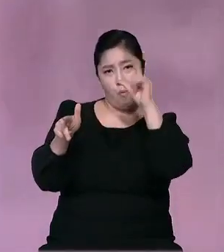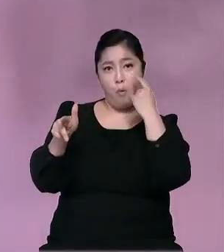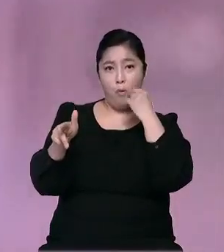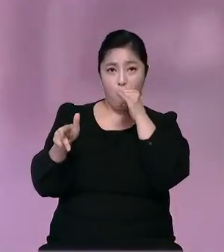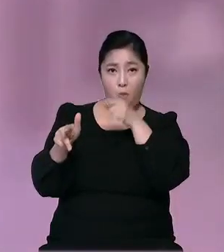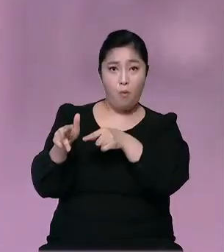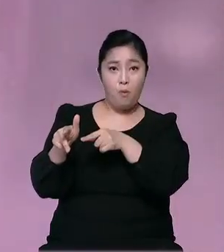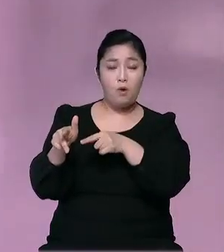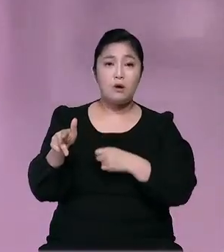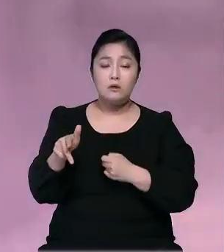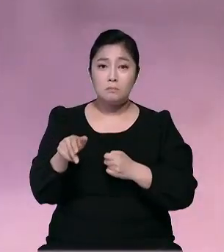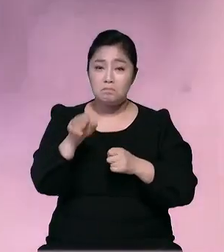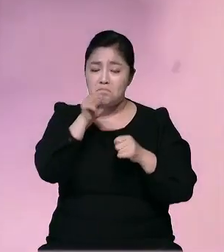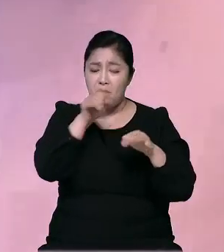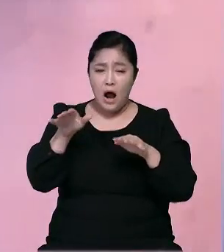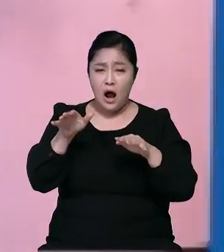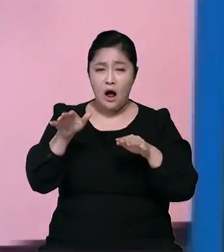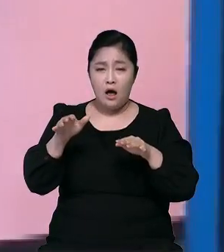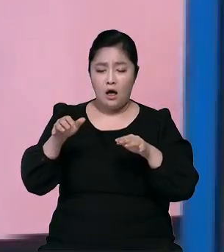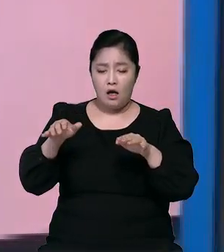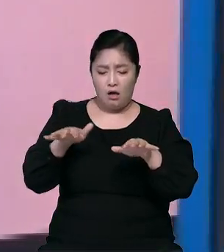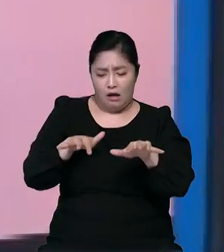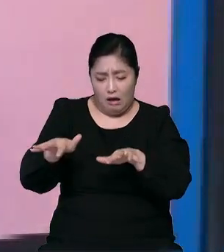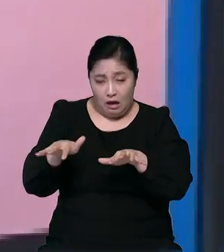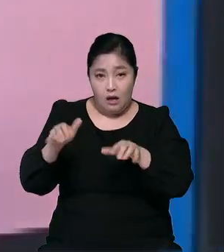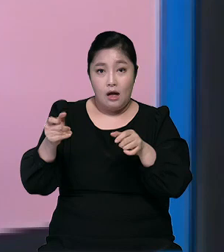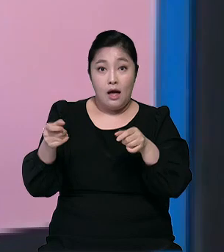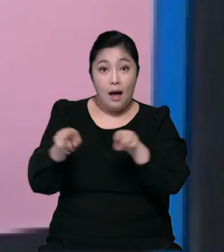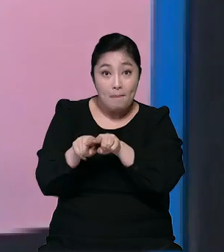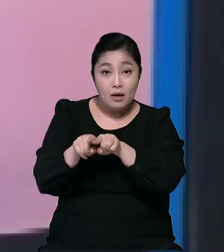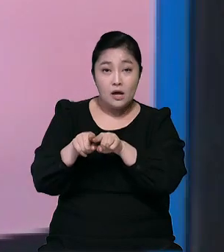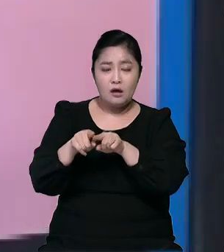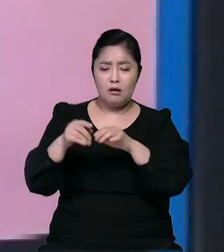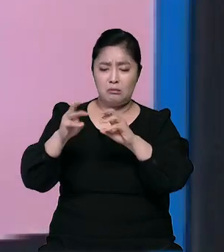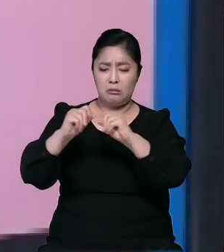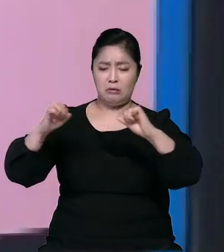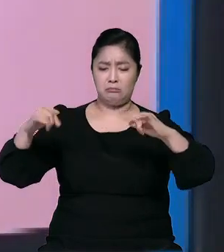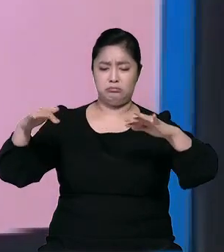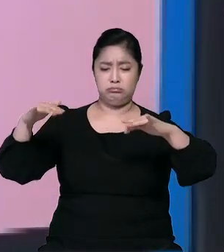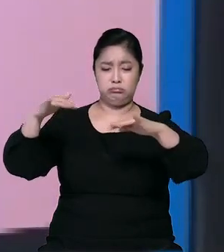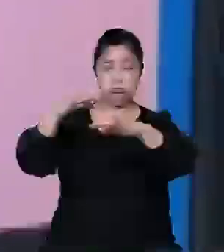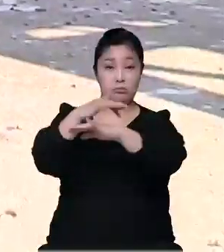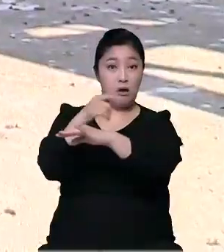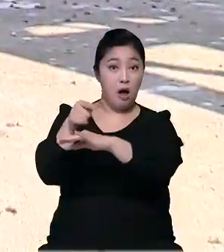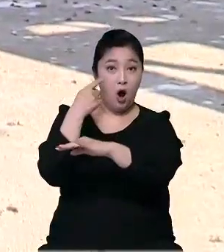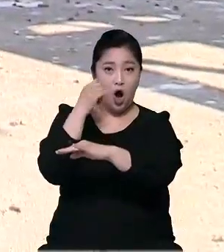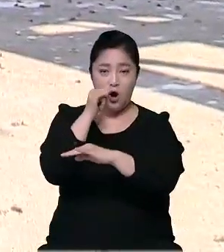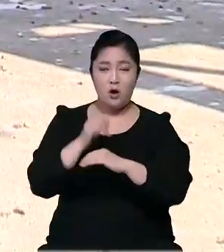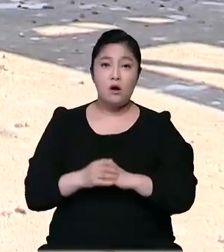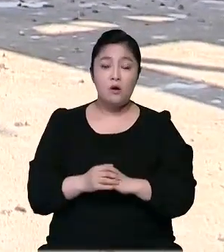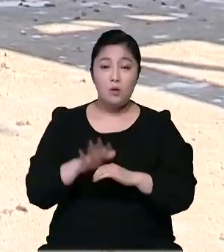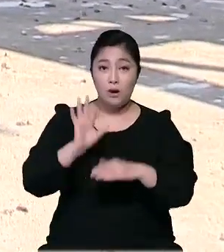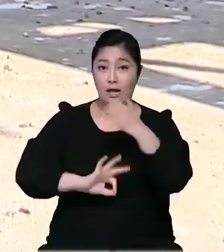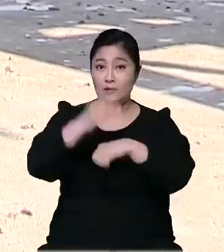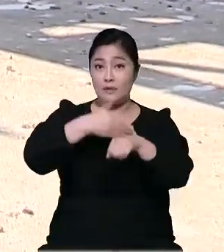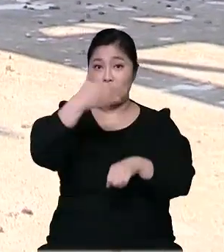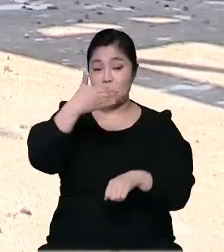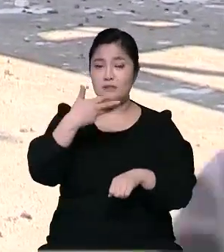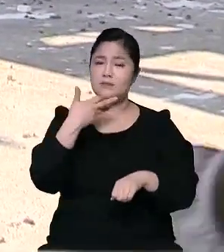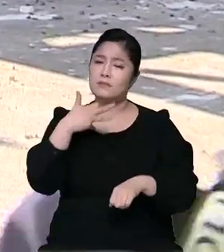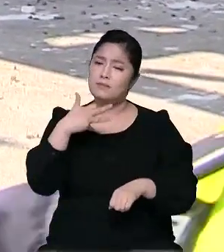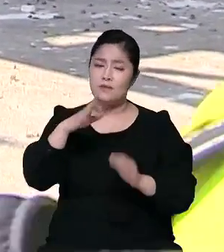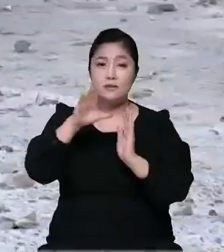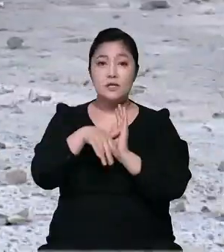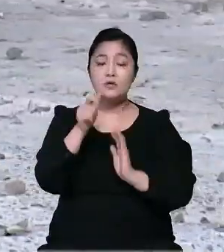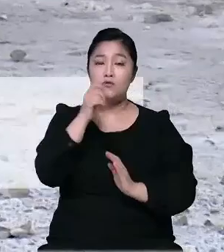흔들립니다. 곧바로 엄청난 진동과 함께 모래 후폭풍이 화면을 뒤덮습니다. 오늘 오전 9시